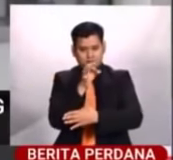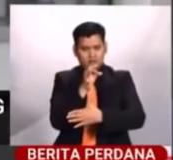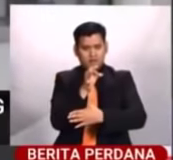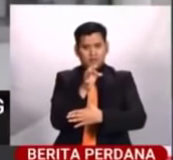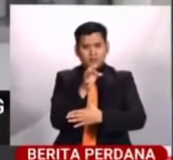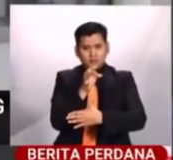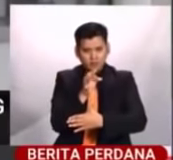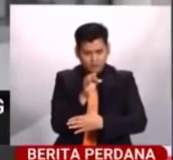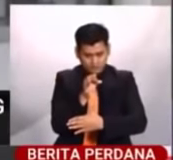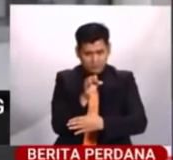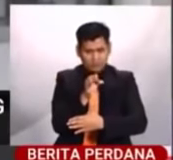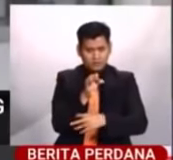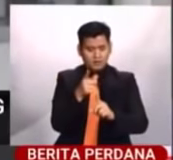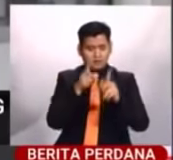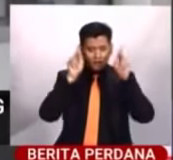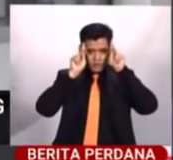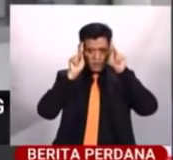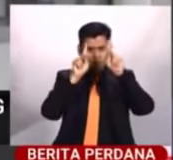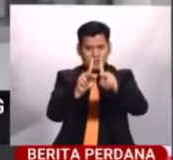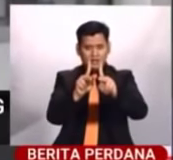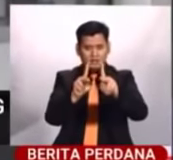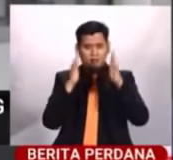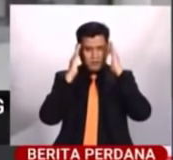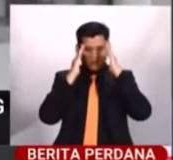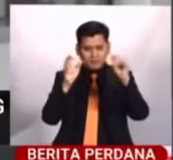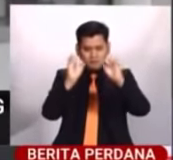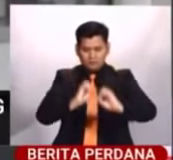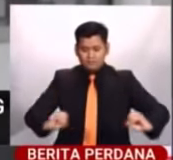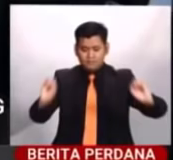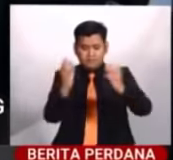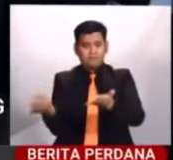Tun Razak Kuantan Pahang tidak berulang.